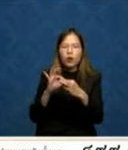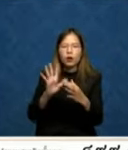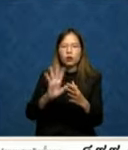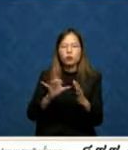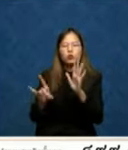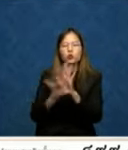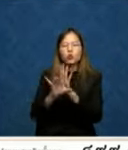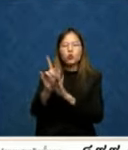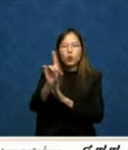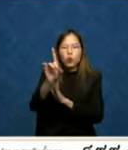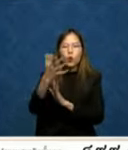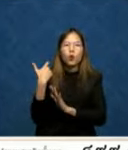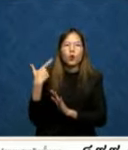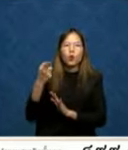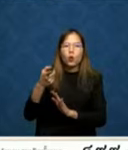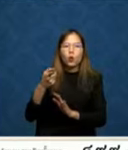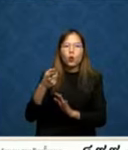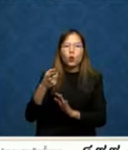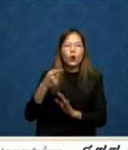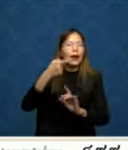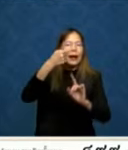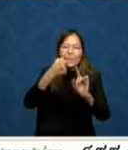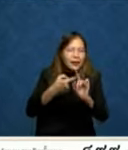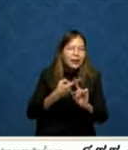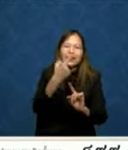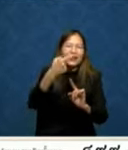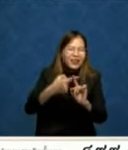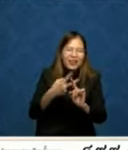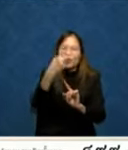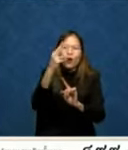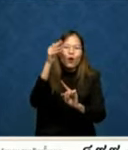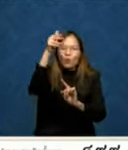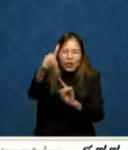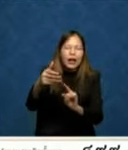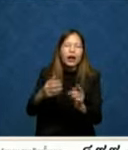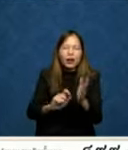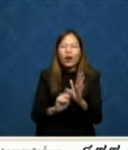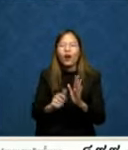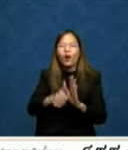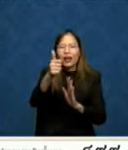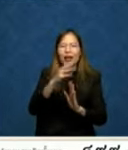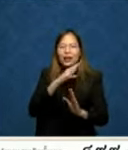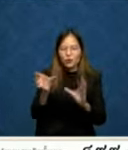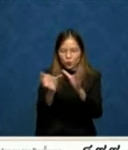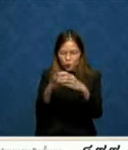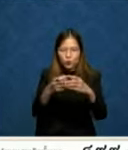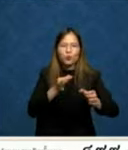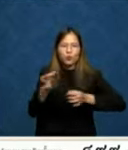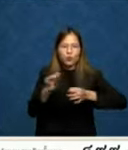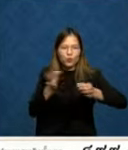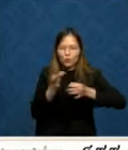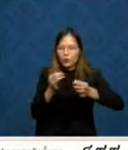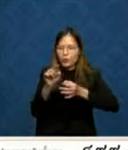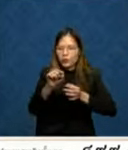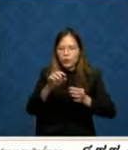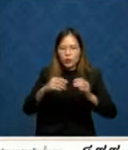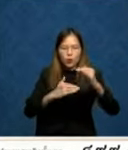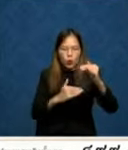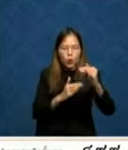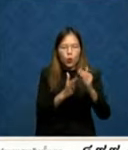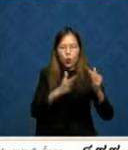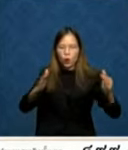สุดท้ายมันก็ออกครับมันจะไปออกมกราคมกุมภามันก็ออกนะครับแต่ผมยืนยันนะครับว่าหน่วยงานมาชี้แจงทั้งหมดยืนยันว่ากรอบเวลาเร